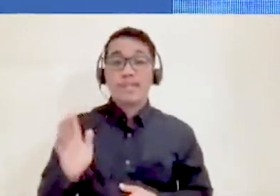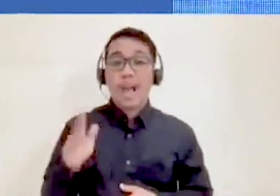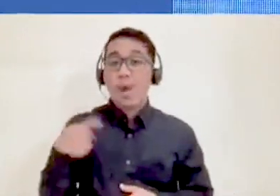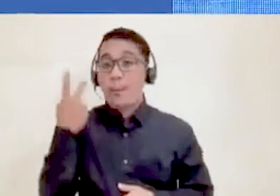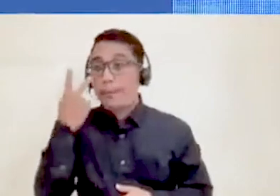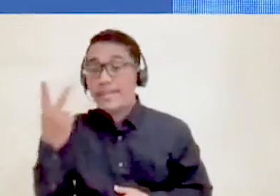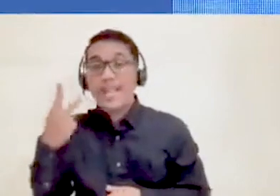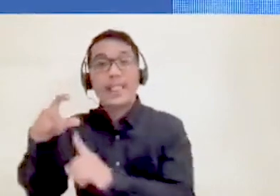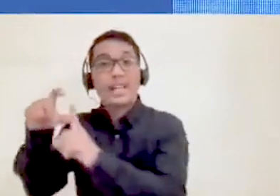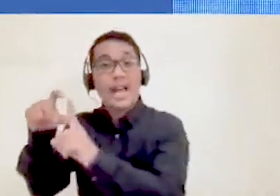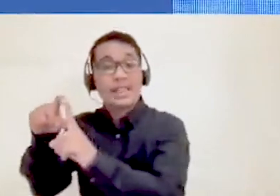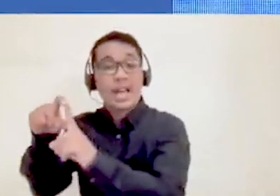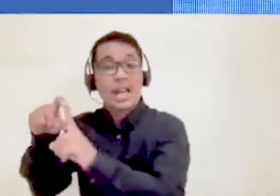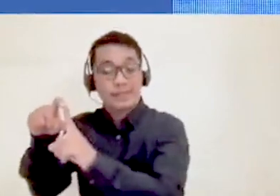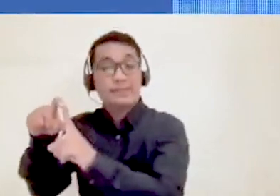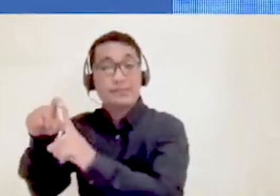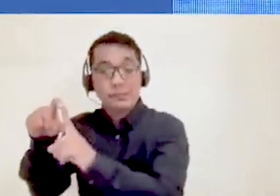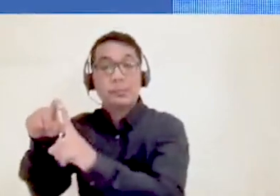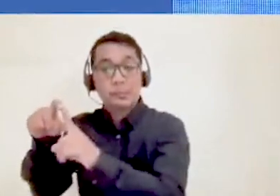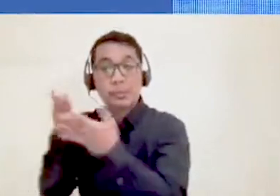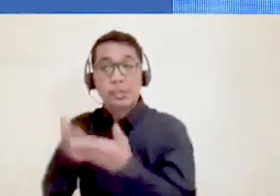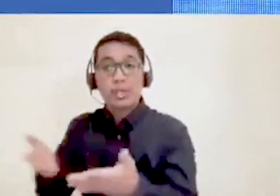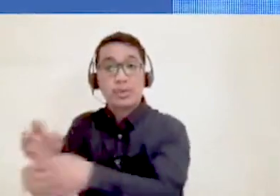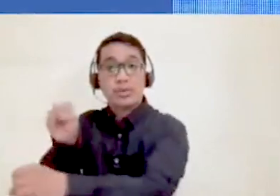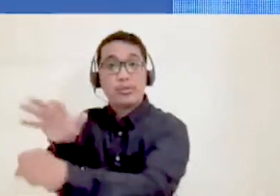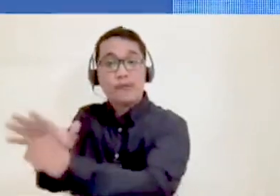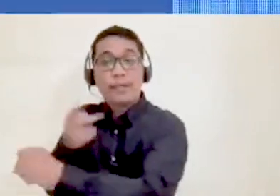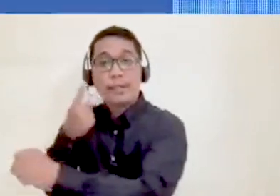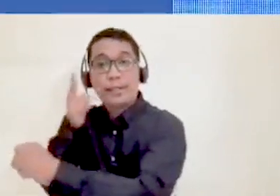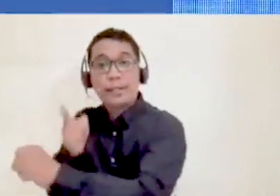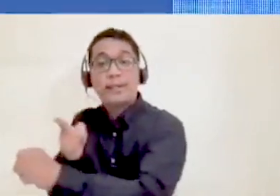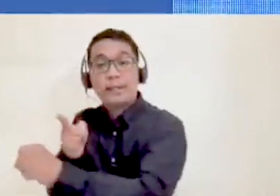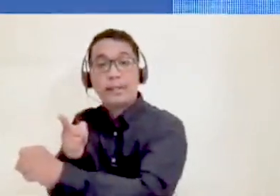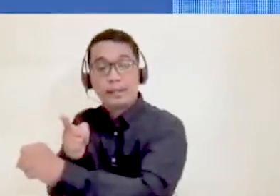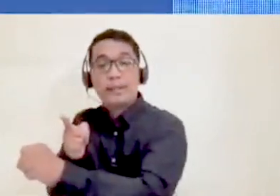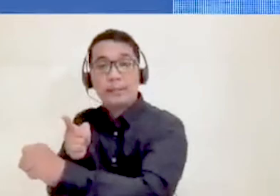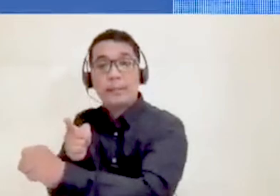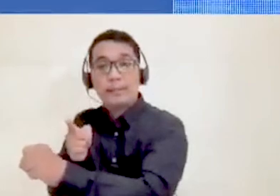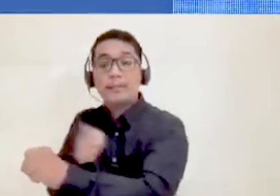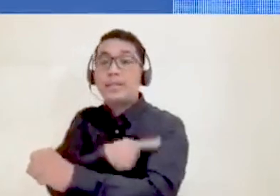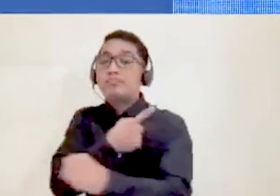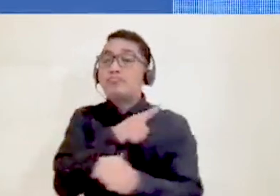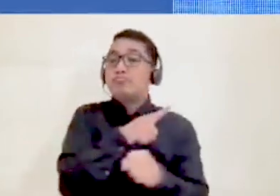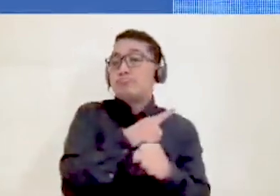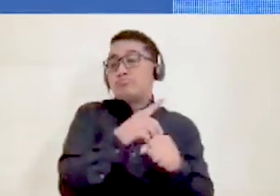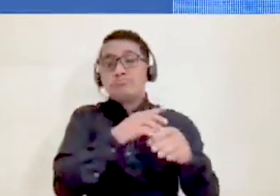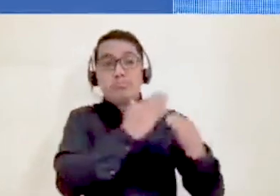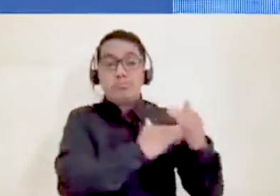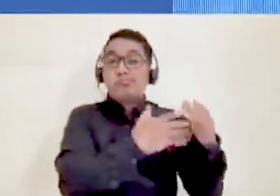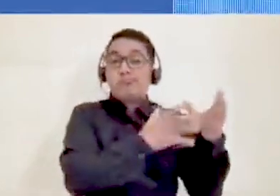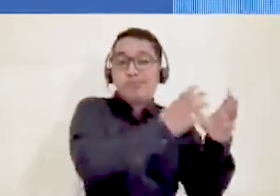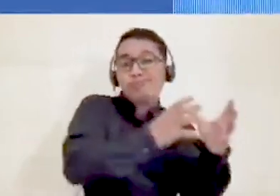data disaat pandemic of it 19 disaat sektor lain mengalami perlambatan